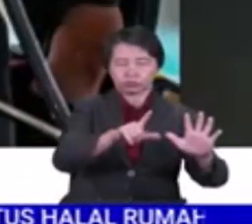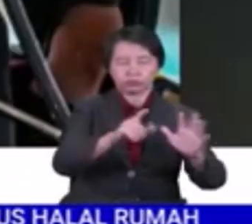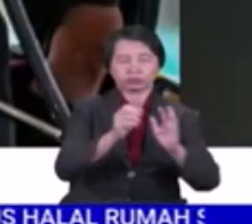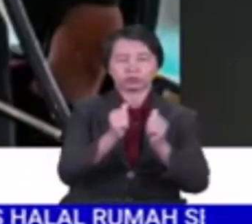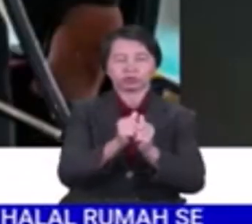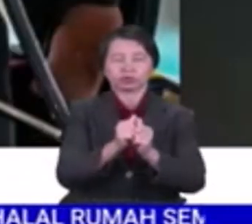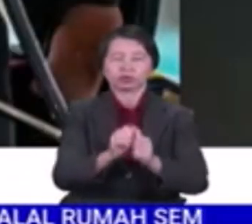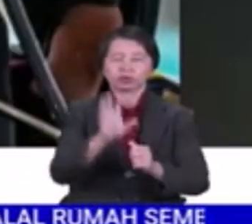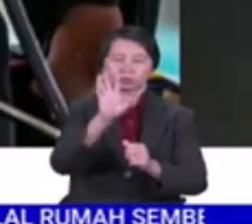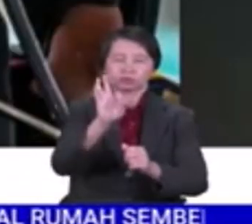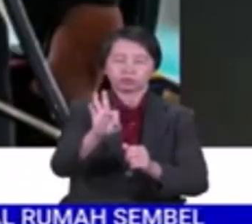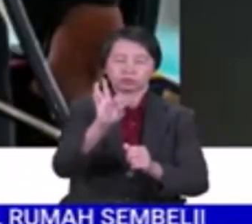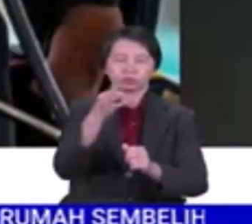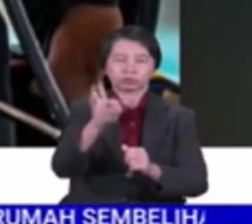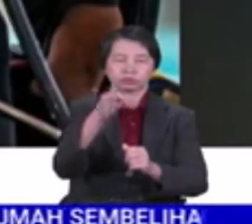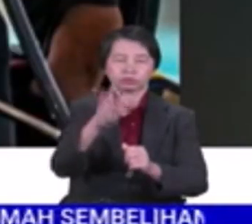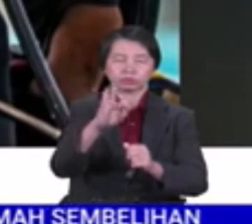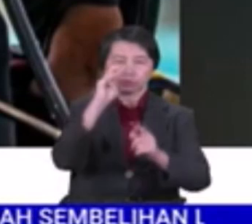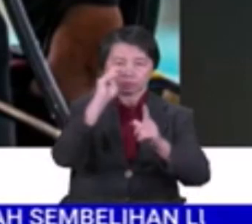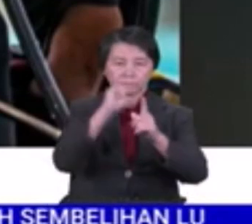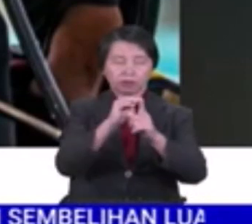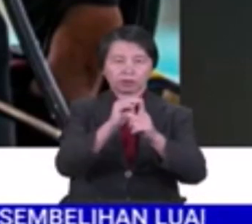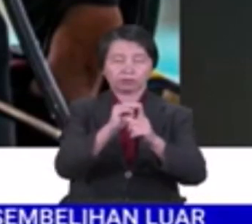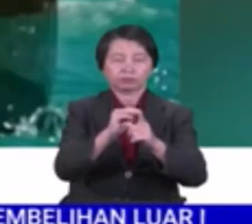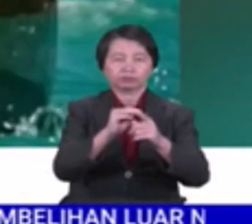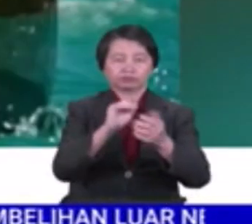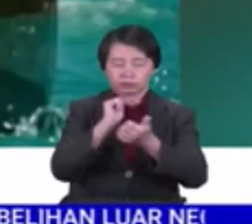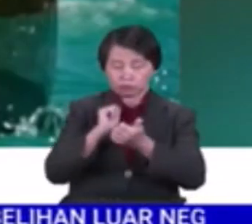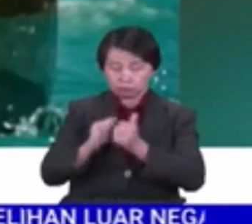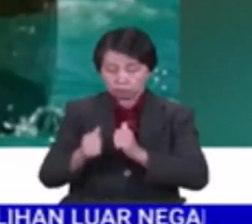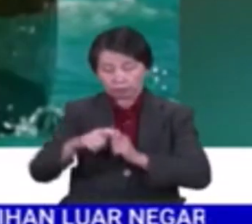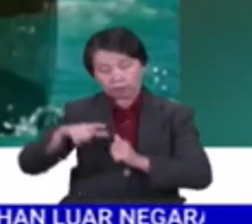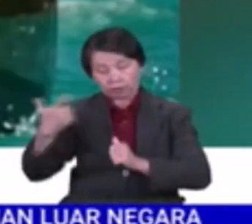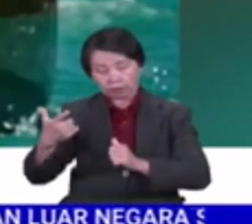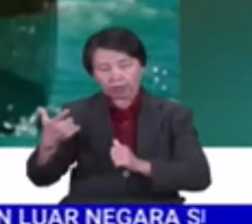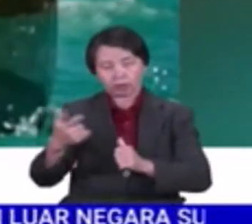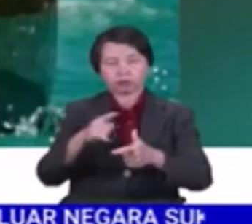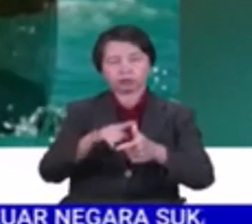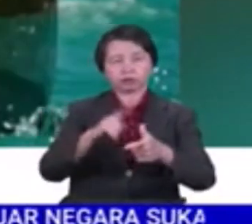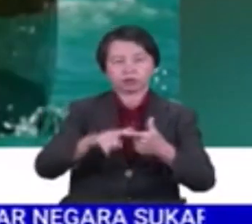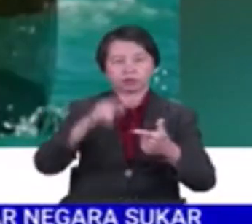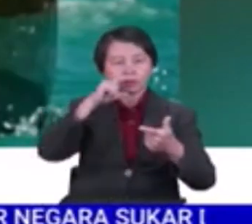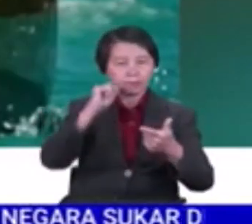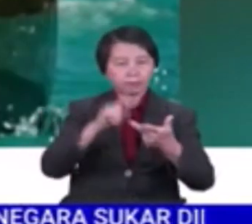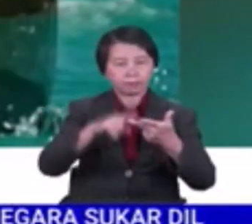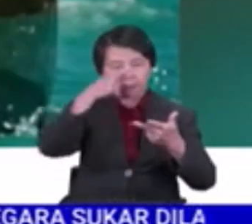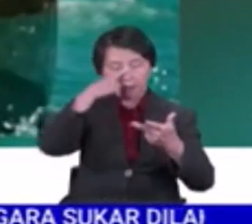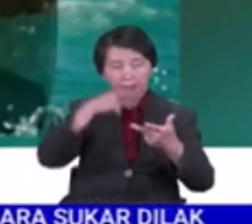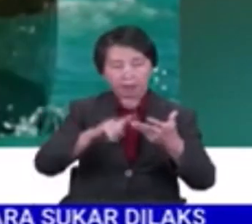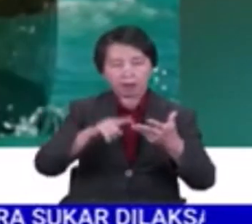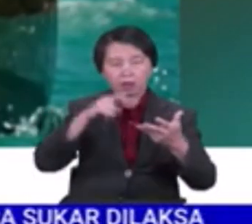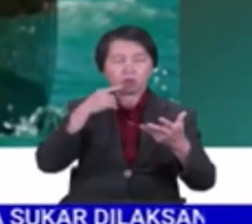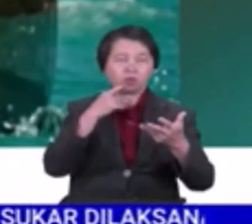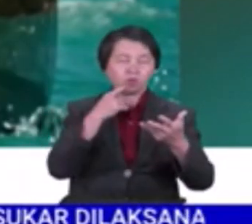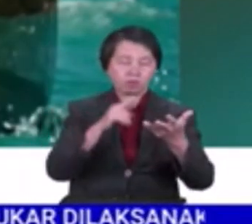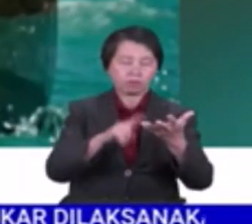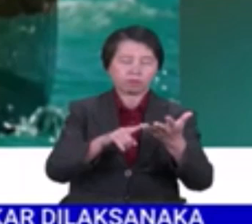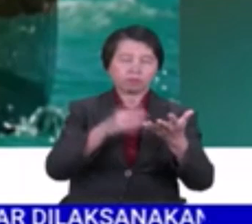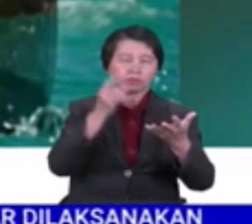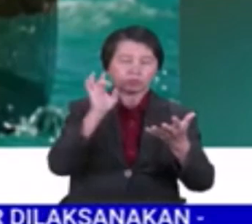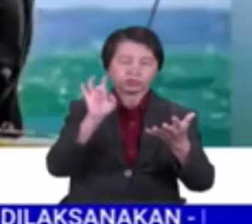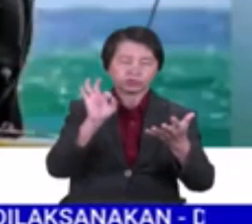dengan 19 mata Pa lain yang telah layak antaranya yuk Rin Thailand Oman